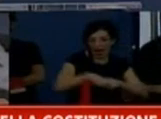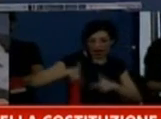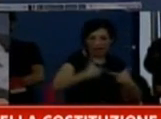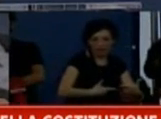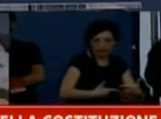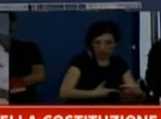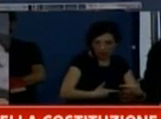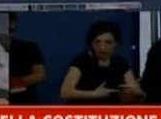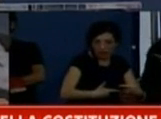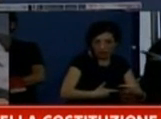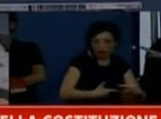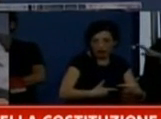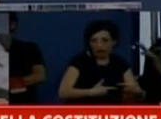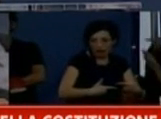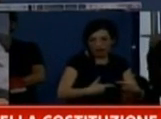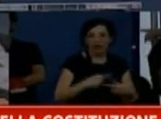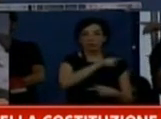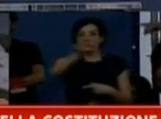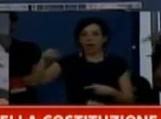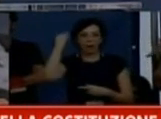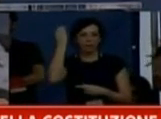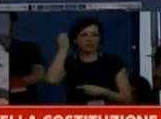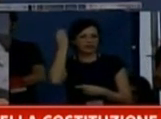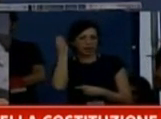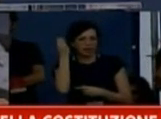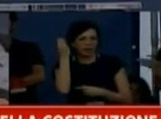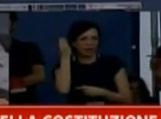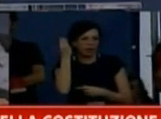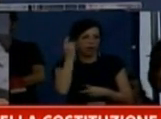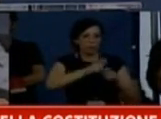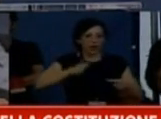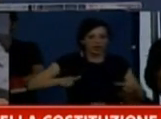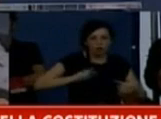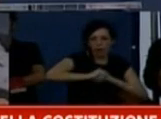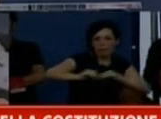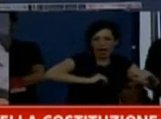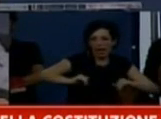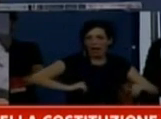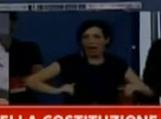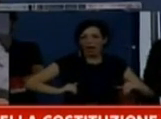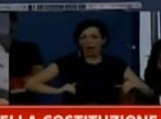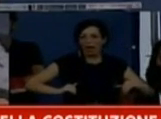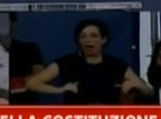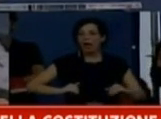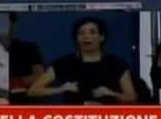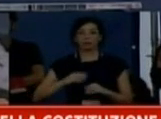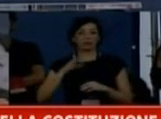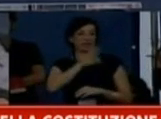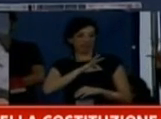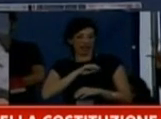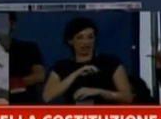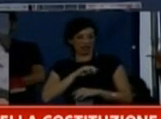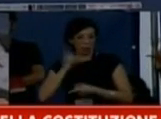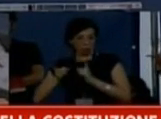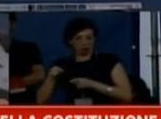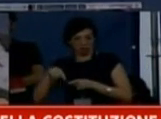stanno in alto? Stanno nel cuore, nelle corde di coloro che stanno come in questa piazza. Non lassù.